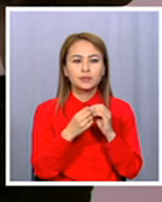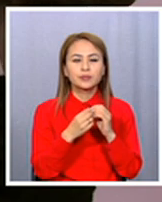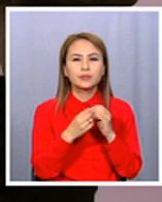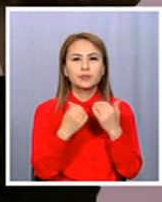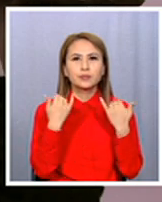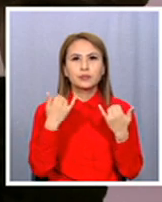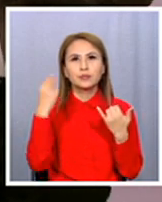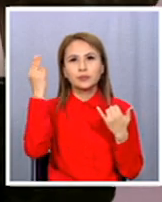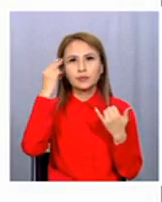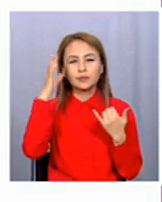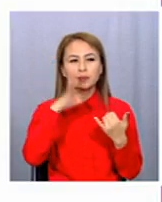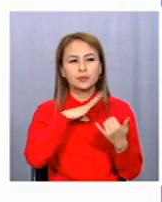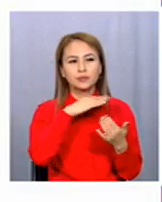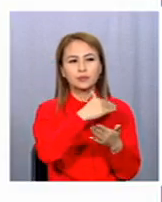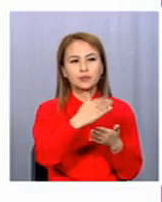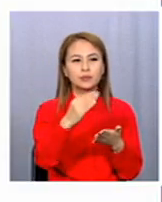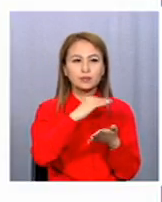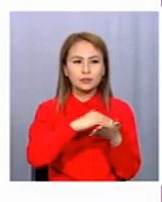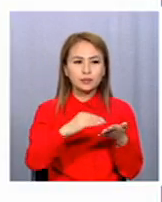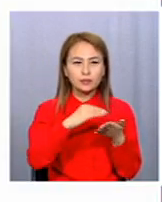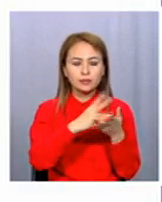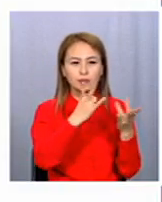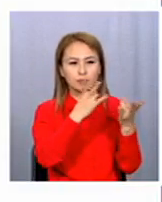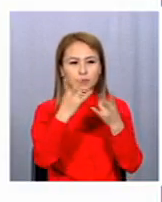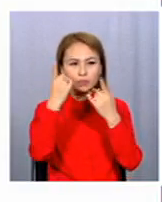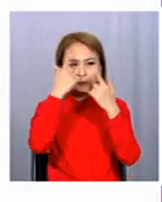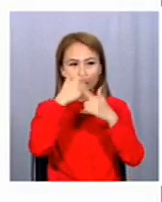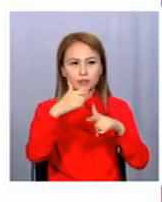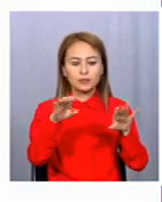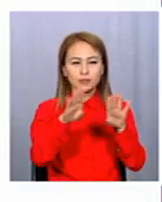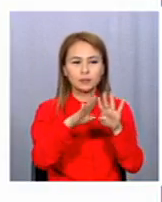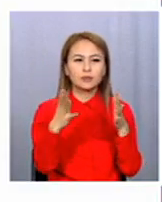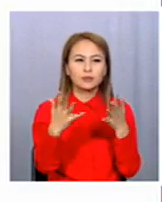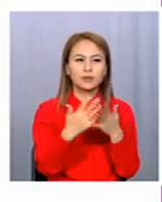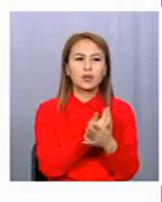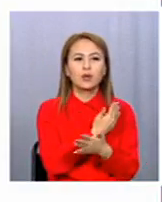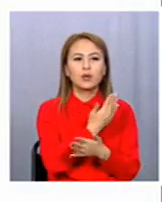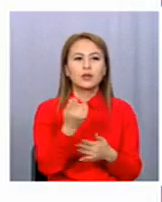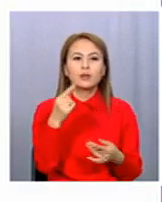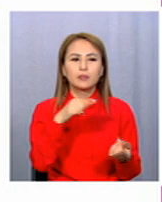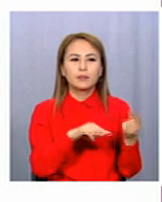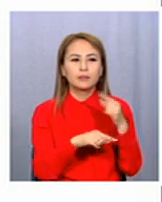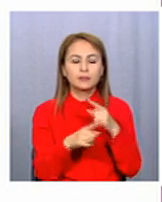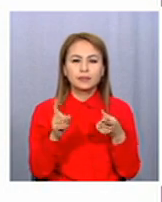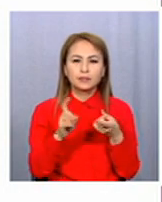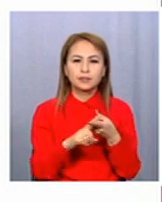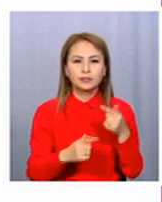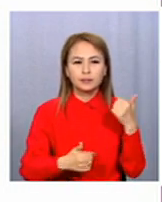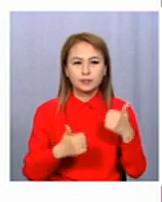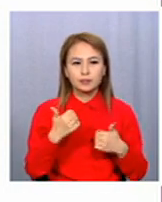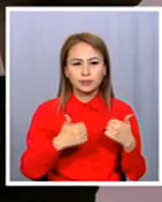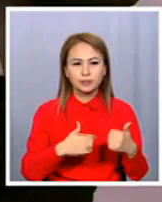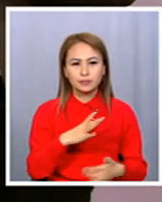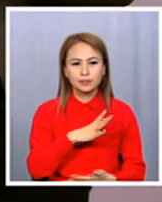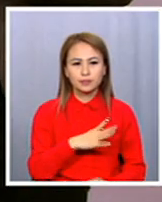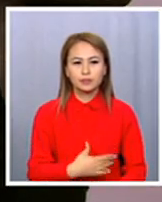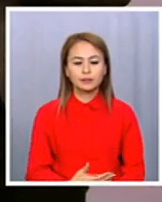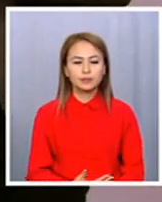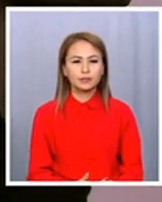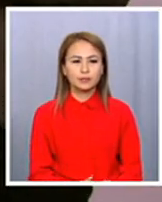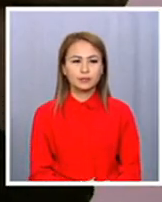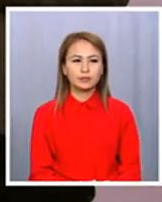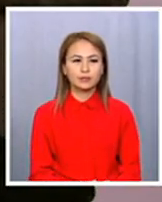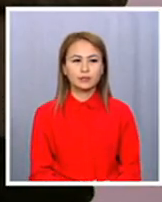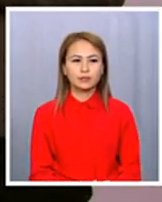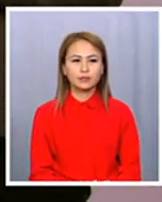Бүгінгі сабақта сендер шығармалардан қажетті ақпараттарды таптыңдар және оларды бір-бірімен